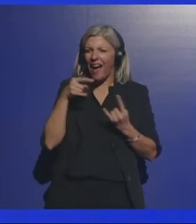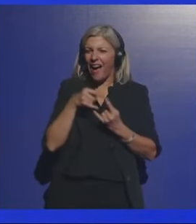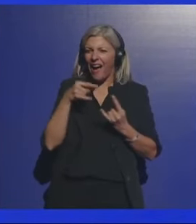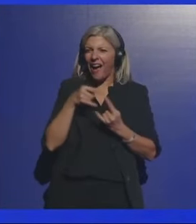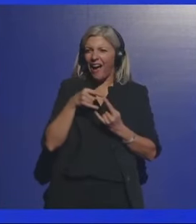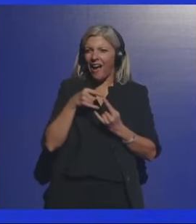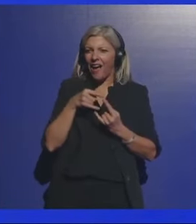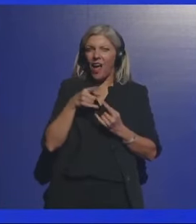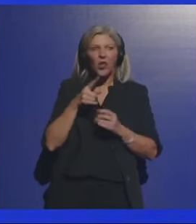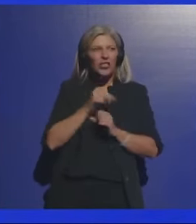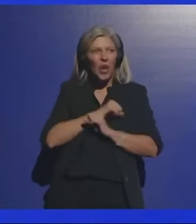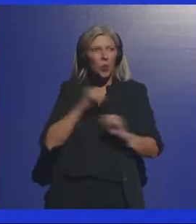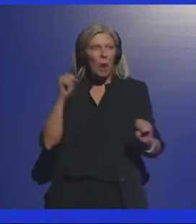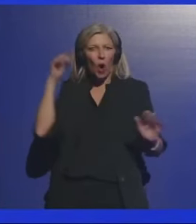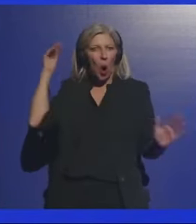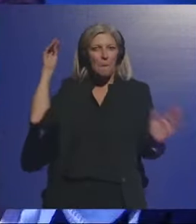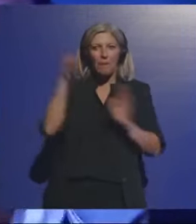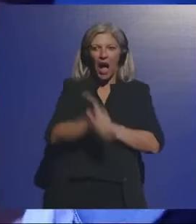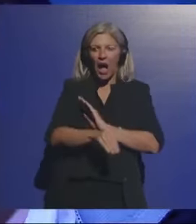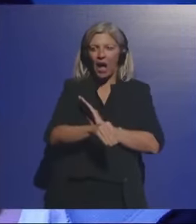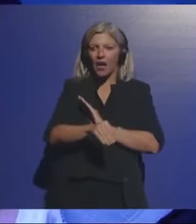tiriamo la bomba